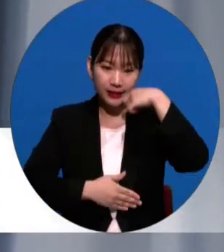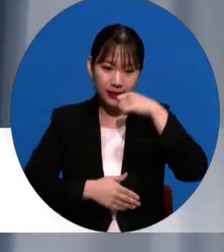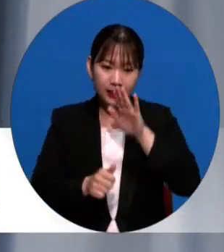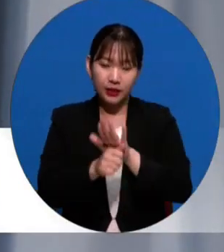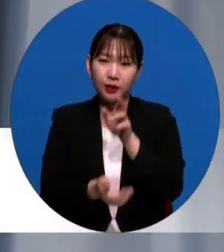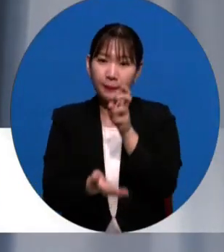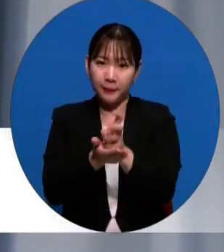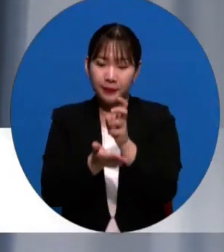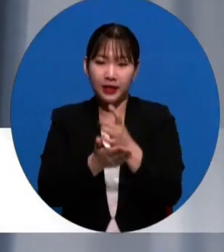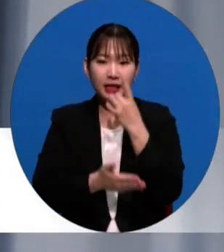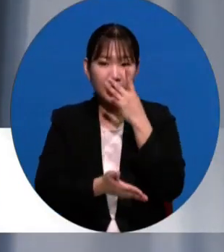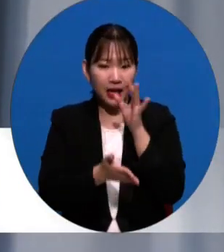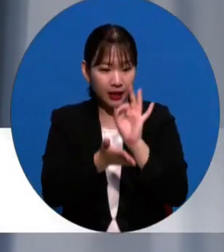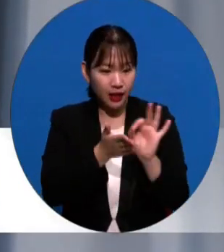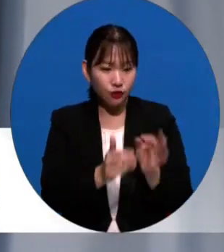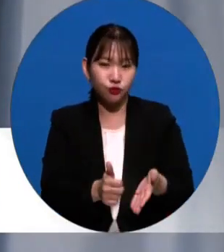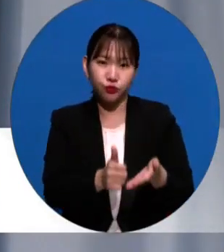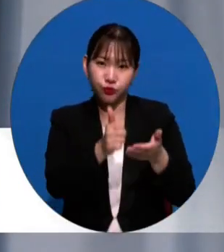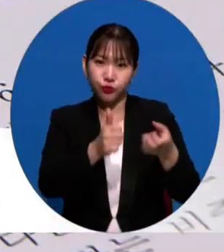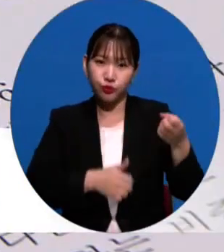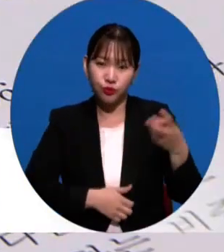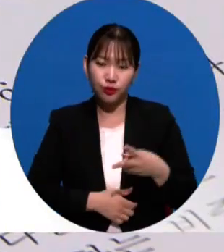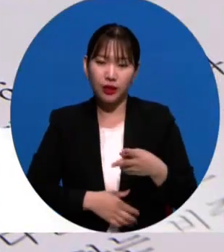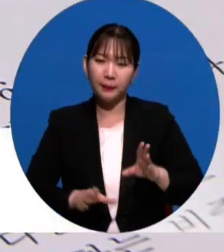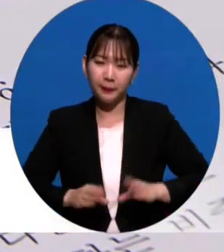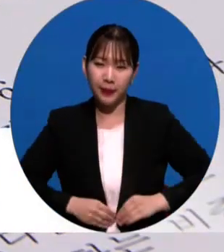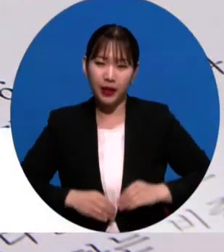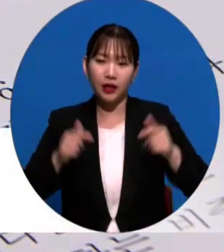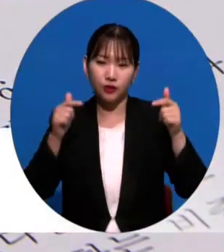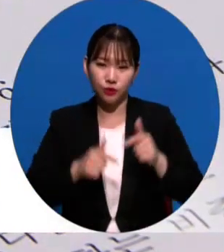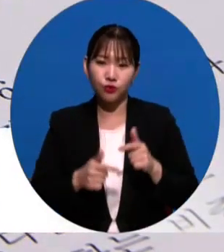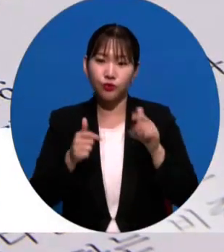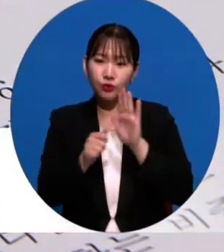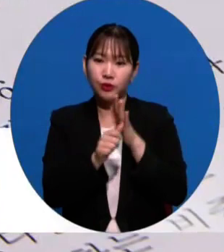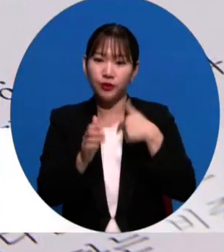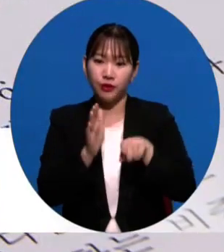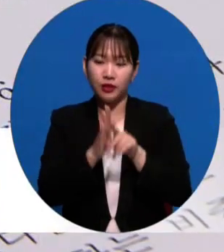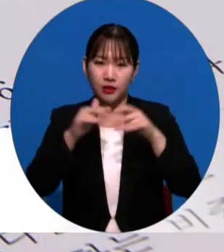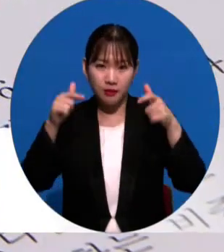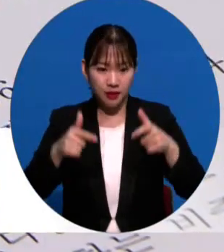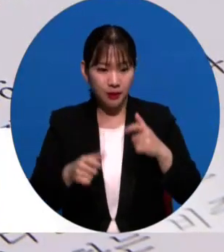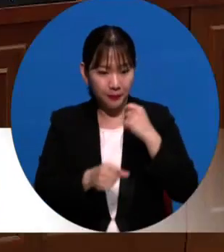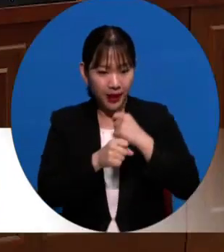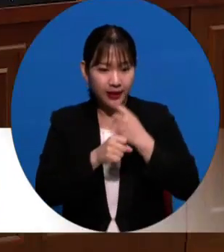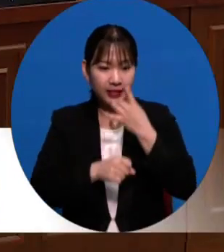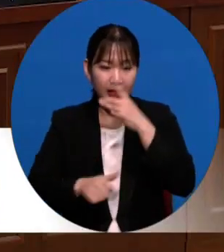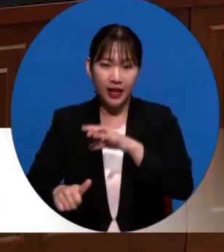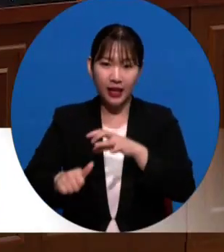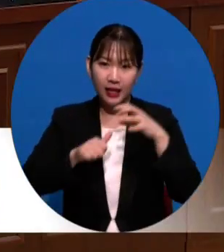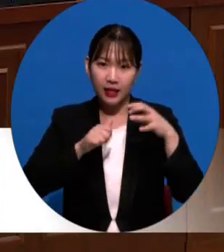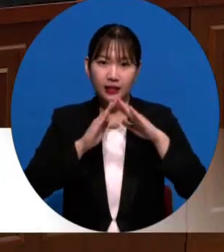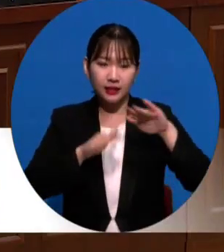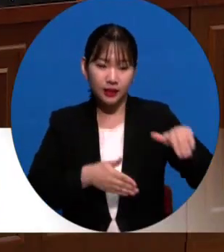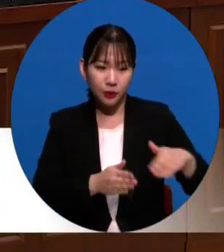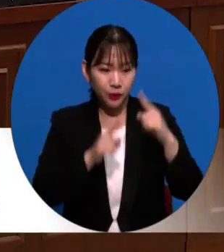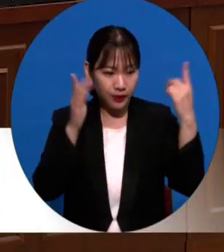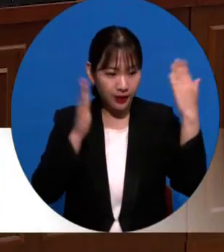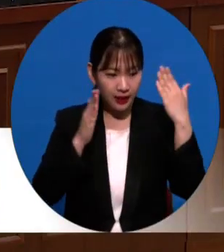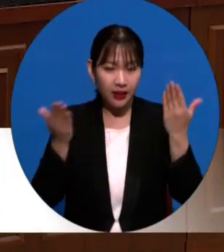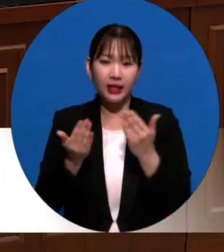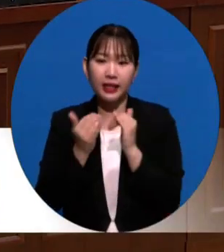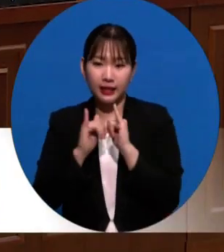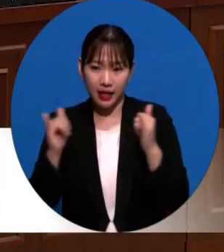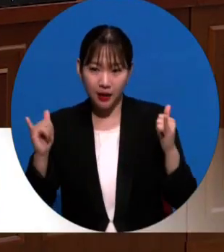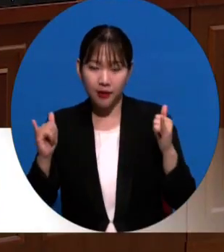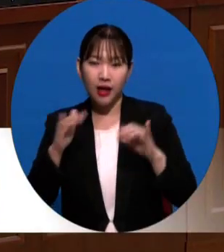조례는 쌀 이용 촉진과 결식률 감소에 기여하기 위해 전남에서 생산된 쌀을 재료로 돈의 대학생과